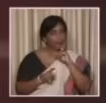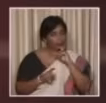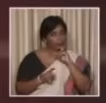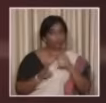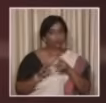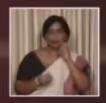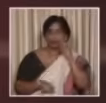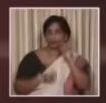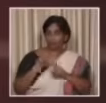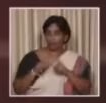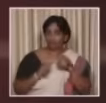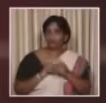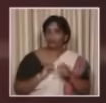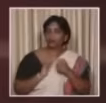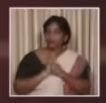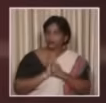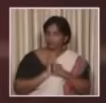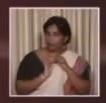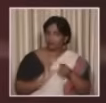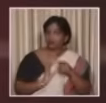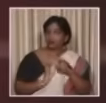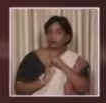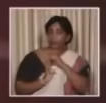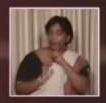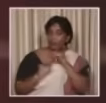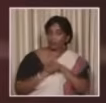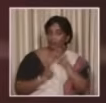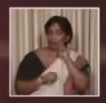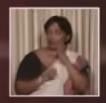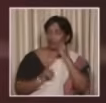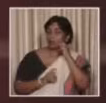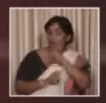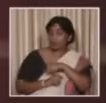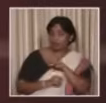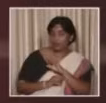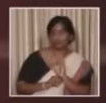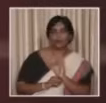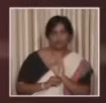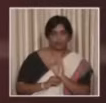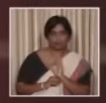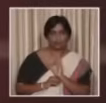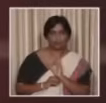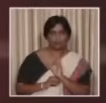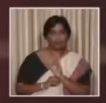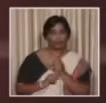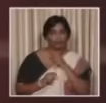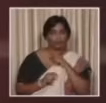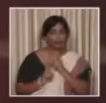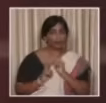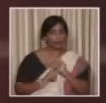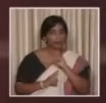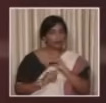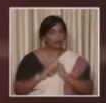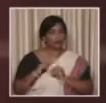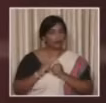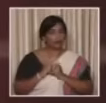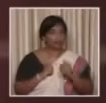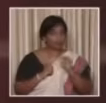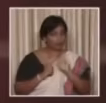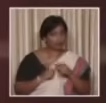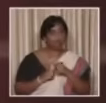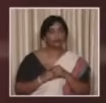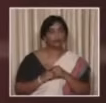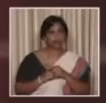අධිකරණය පවා ජනතාව පිළිගන්නේ ගරු කරන්නේ අධිකරණයට ජනතාවගේ විශ්වාසයක් තියෙන නිසා. ඒතර මේ පාර්ලිමේන්තු ක්‍රමයේ රඳා